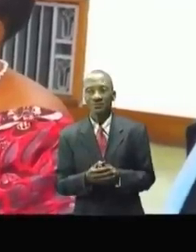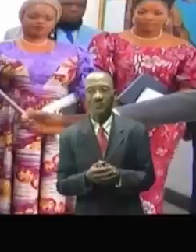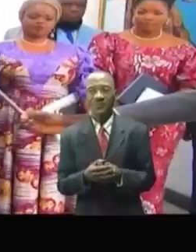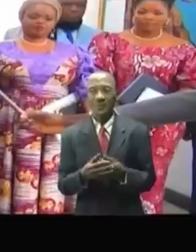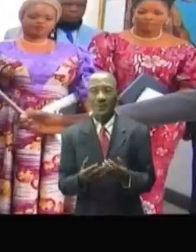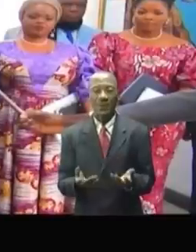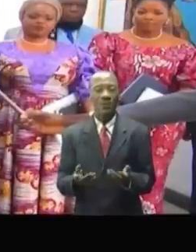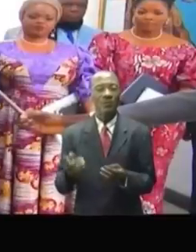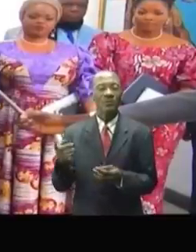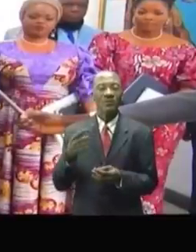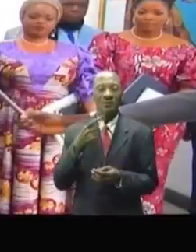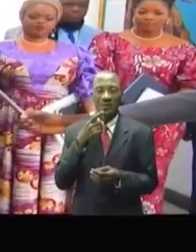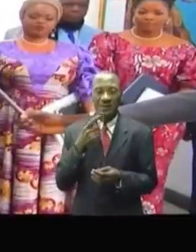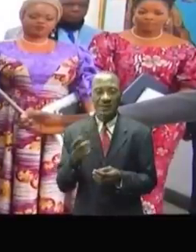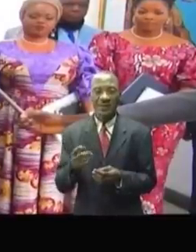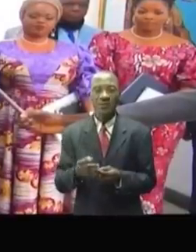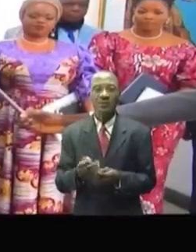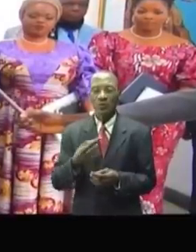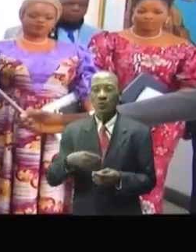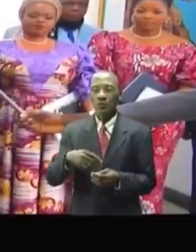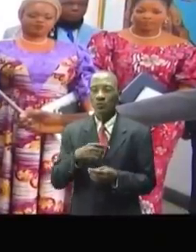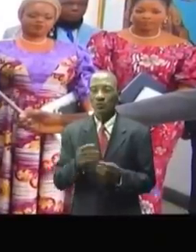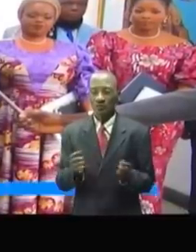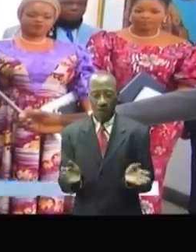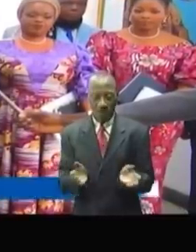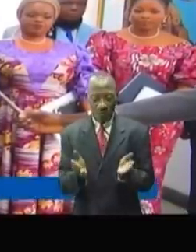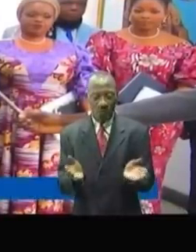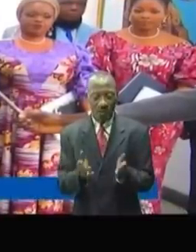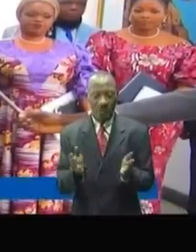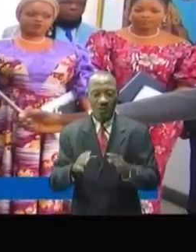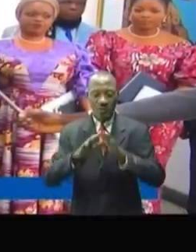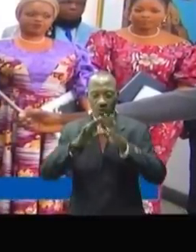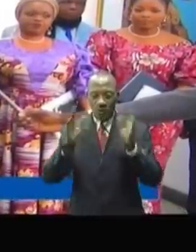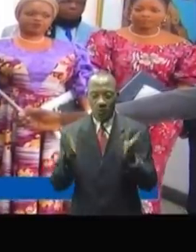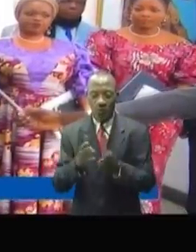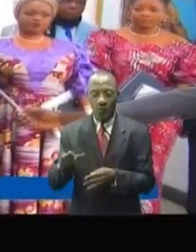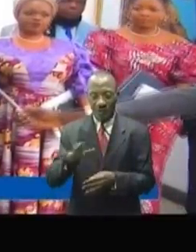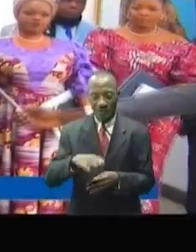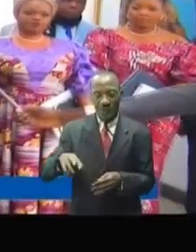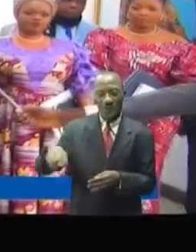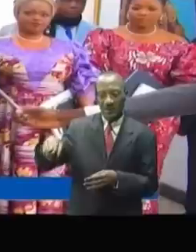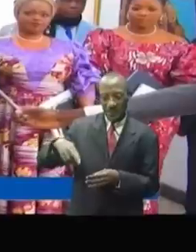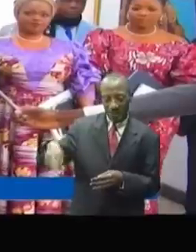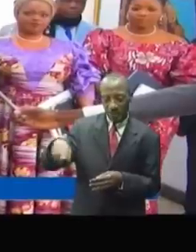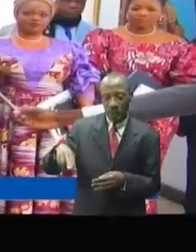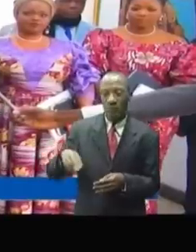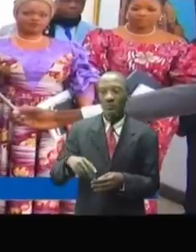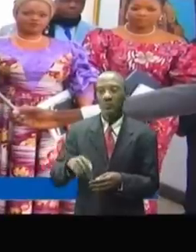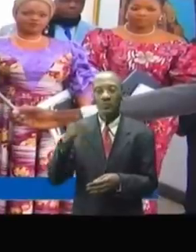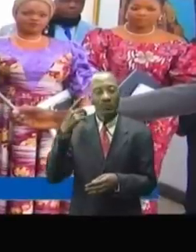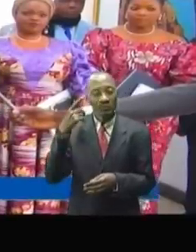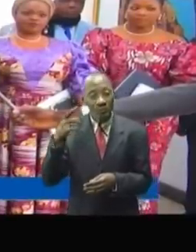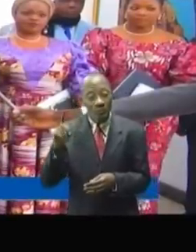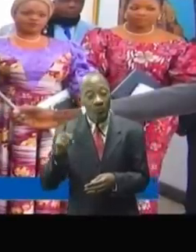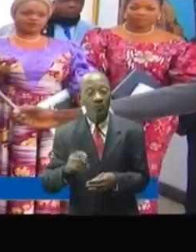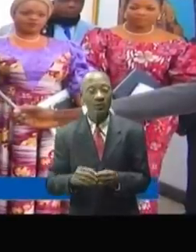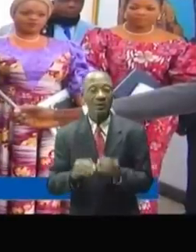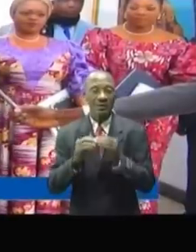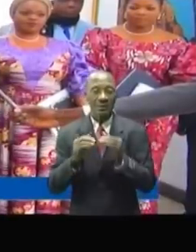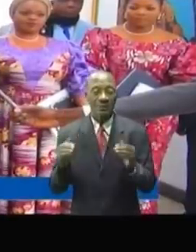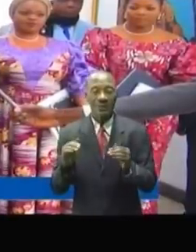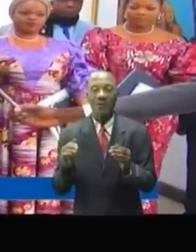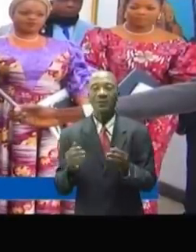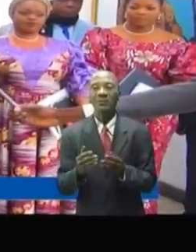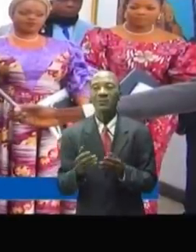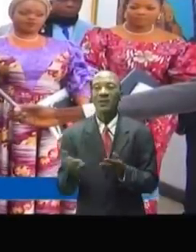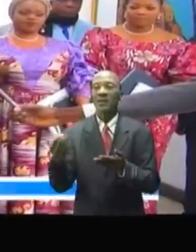Congo d'organiser ces élections, et ce serait également un défi pour l'Union européenne de les observer. Et donc c'était l'objet des réunions que nous